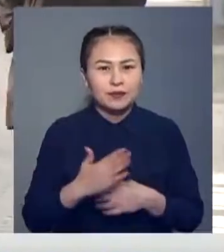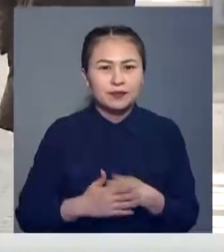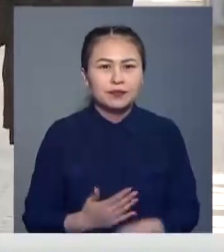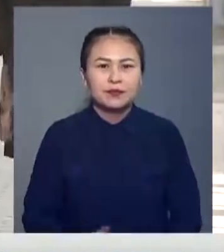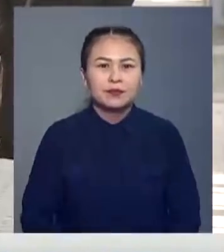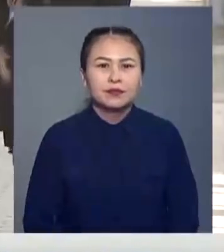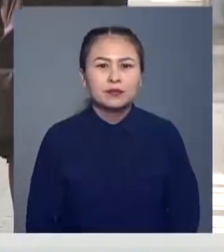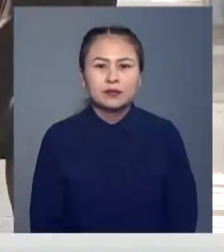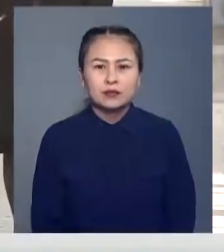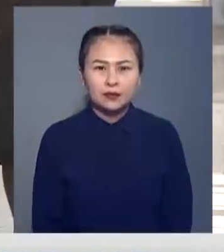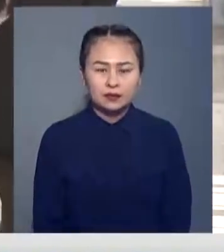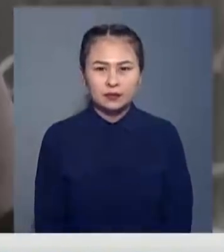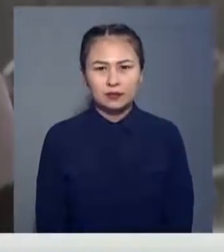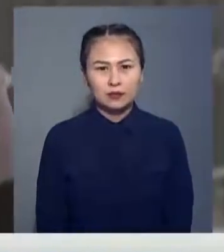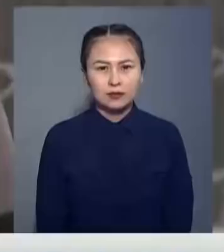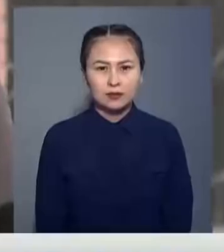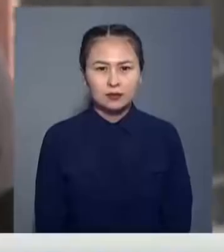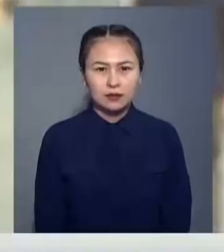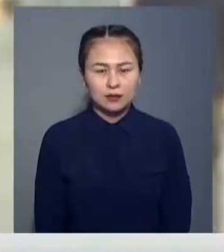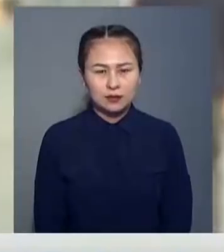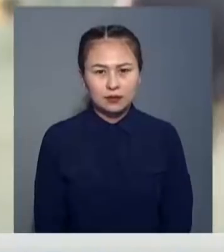іс қозғалды.